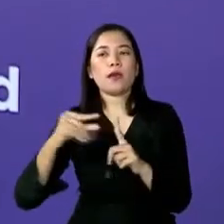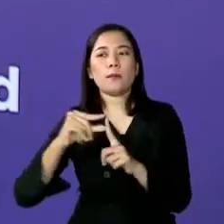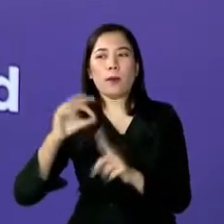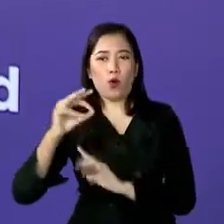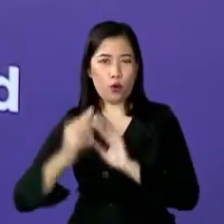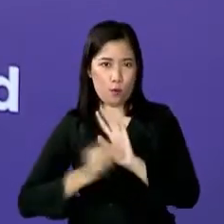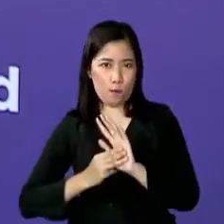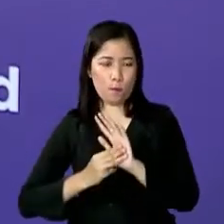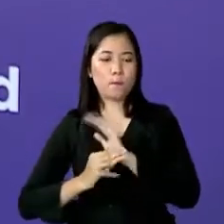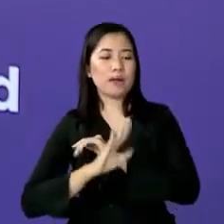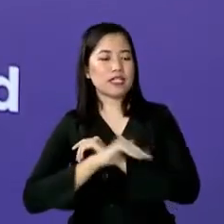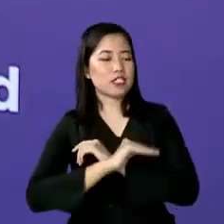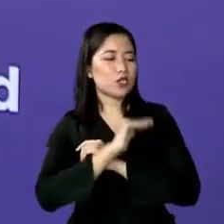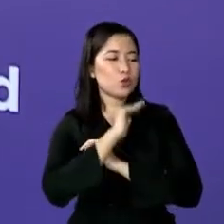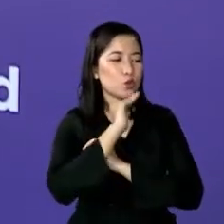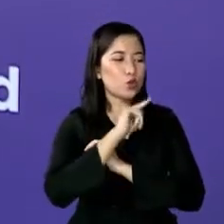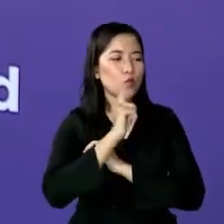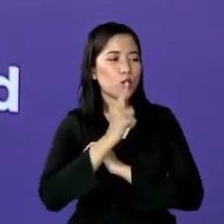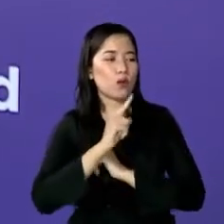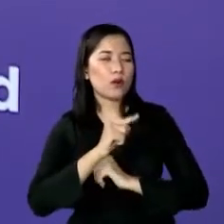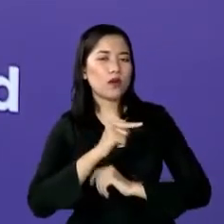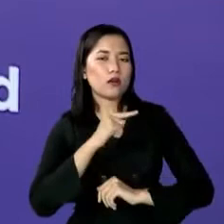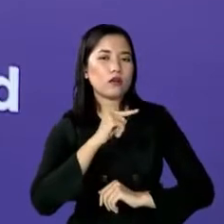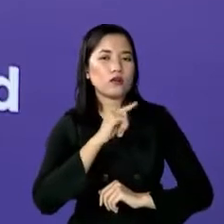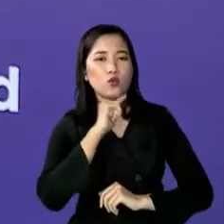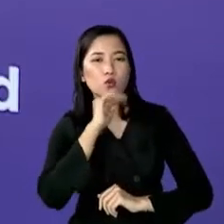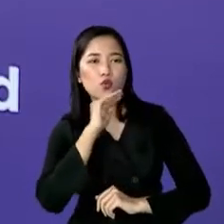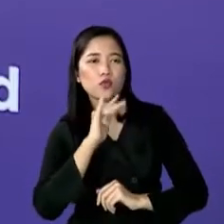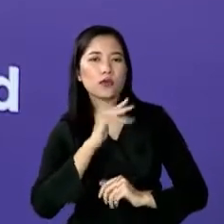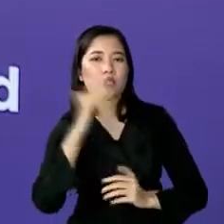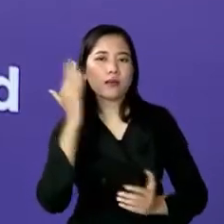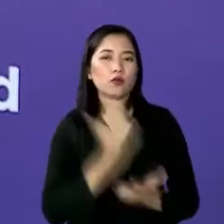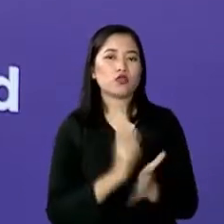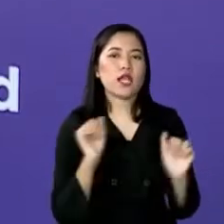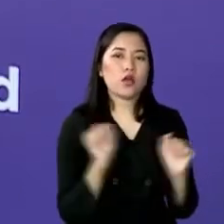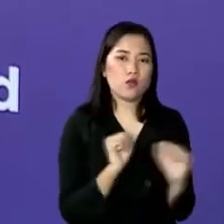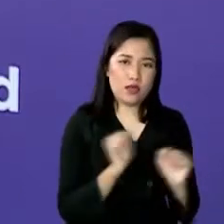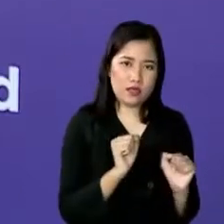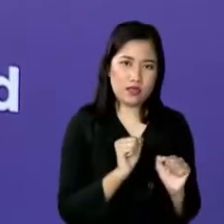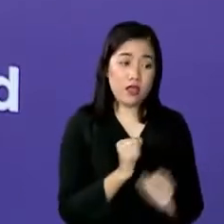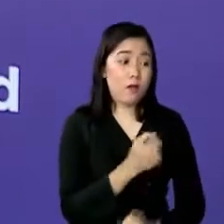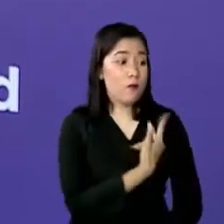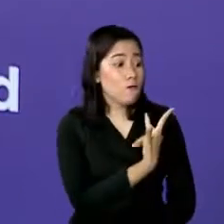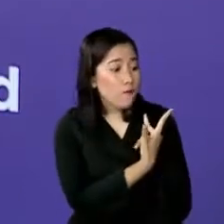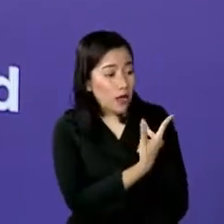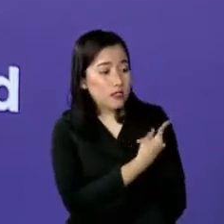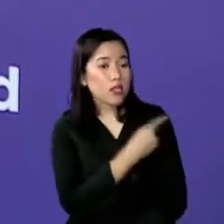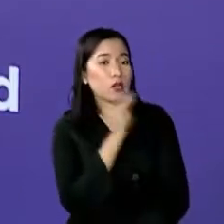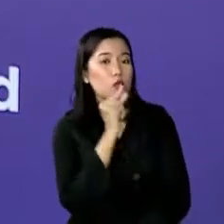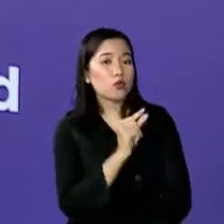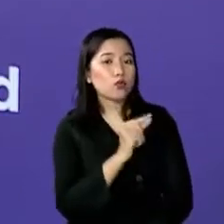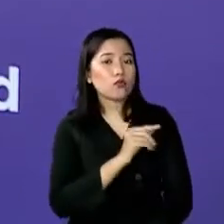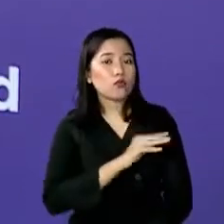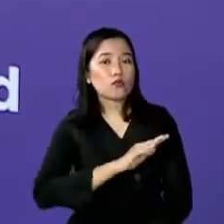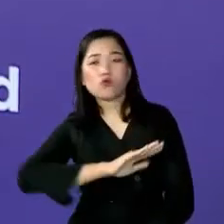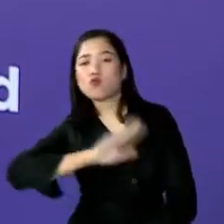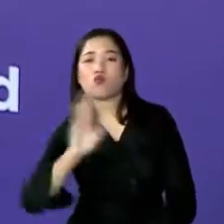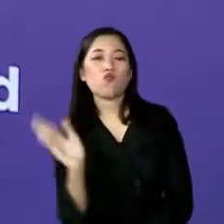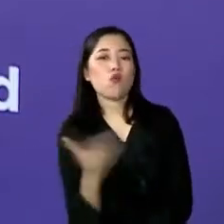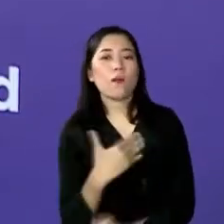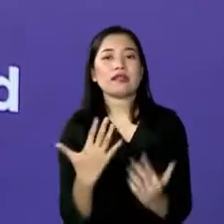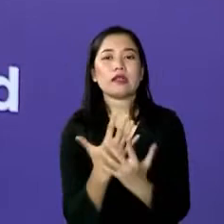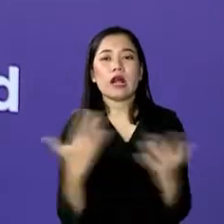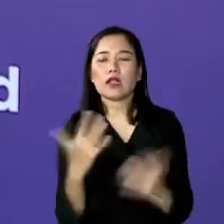untuk mengeluarkan emergency authorisation artinya vaksin itu tidak diberikan untuk seluruh masyarakat